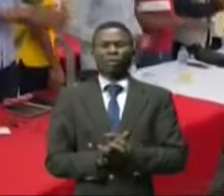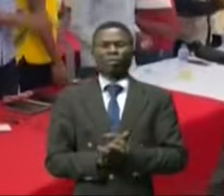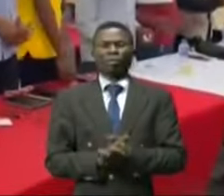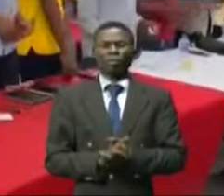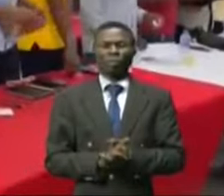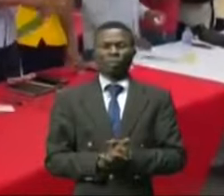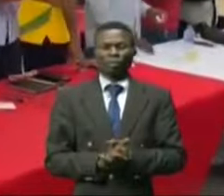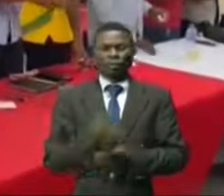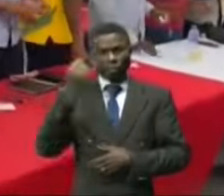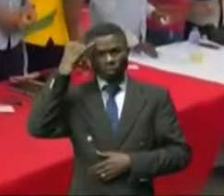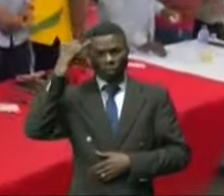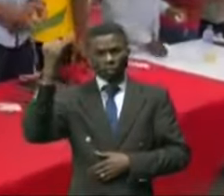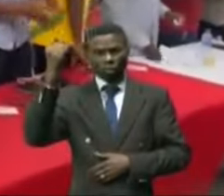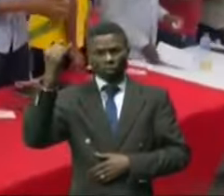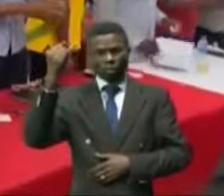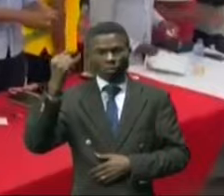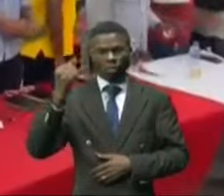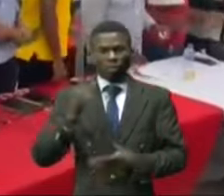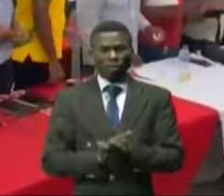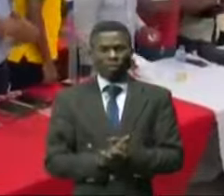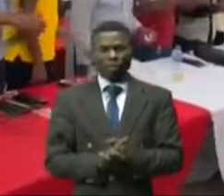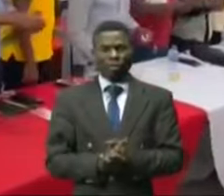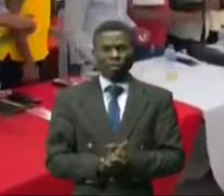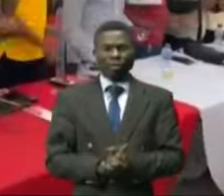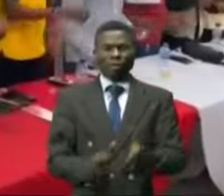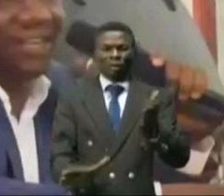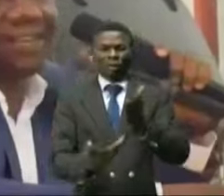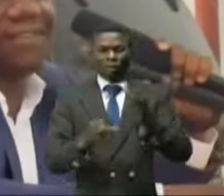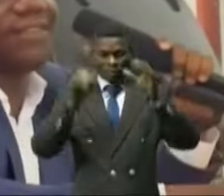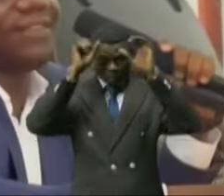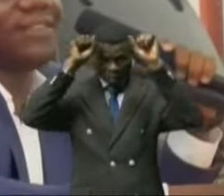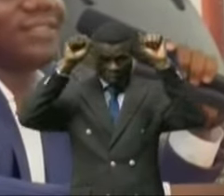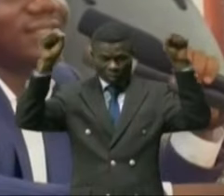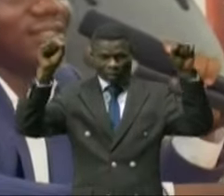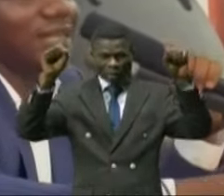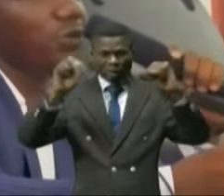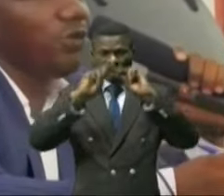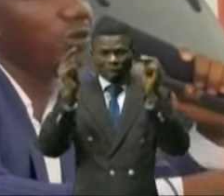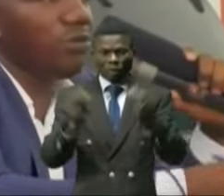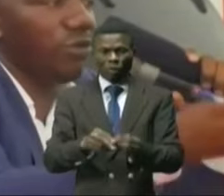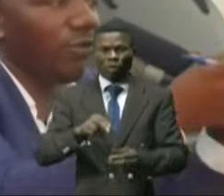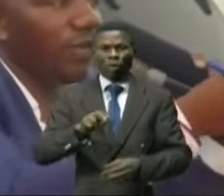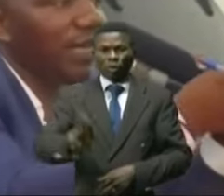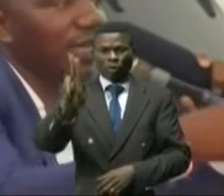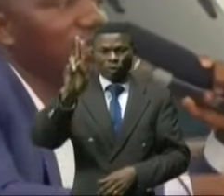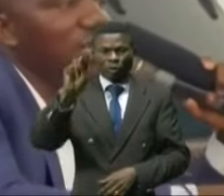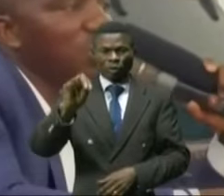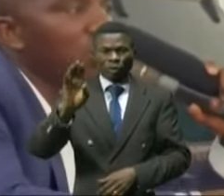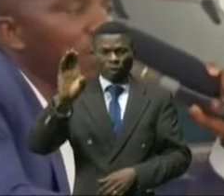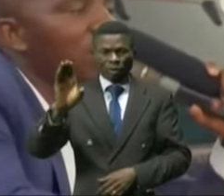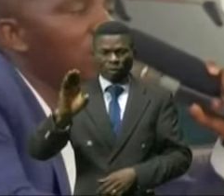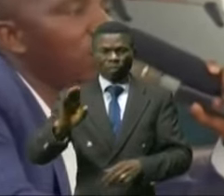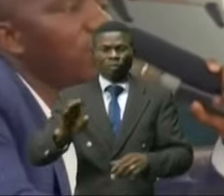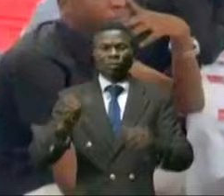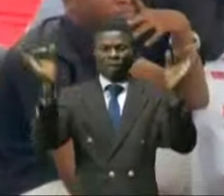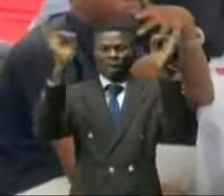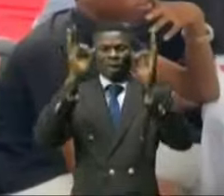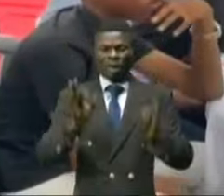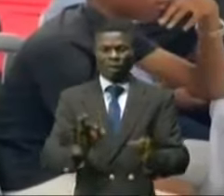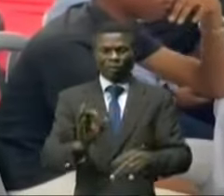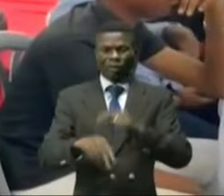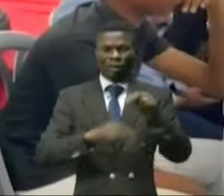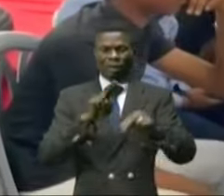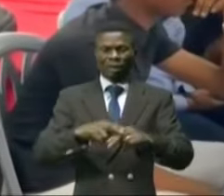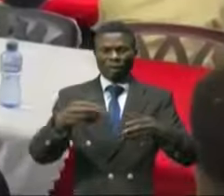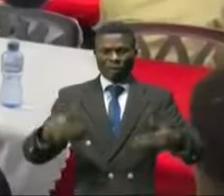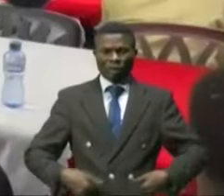À l'initiative de Benjamin Sekimonyo Bazé, vice-président de FNJ-UNC, la Fédération nationale des jeunes de l'Union pour la Nation Congolaise